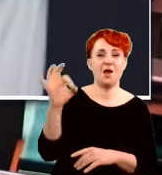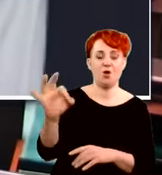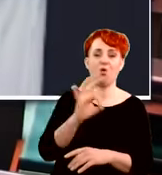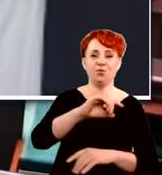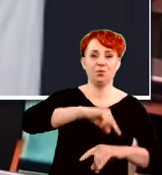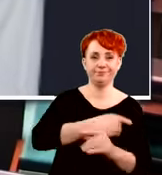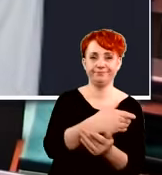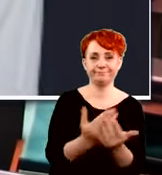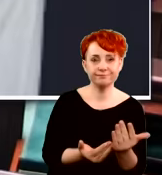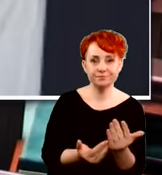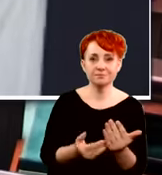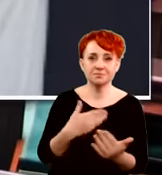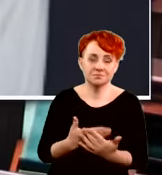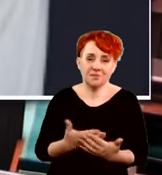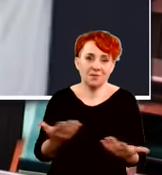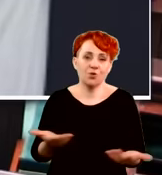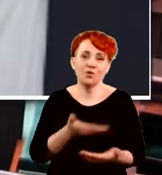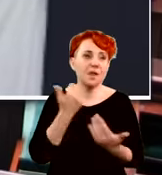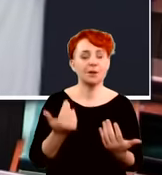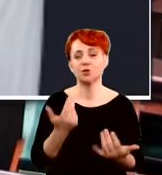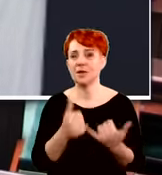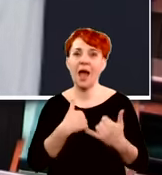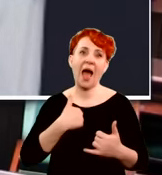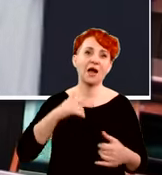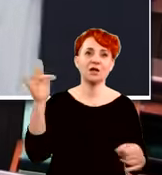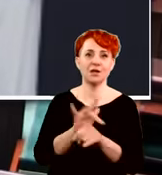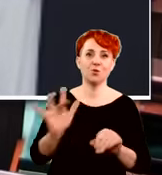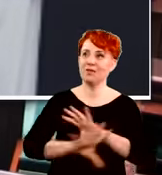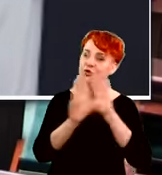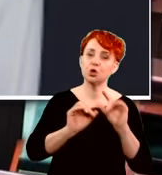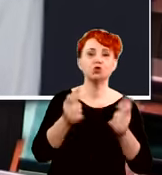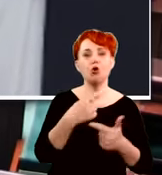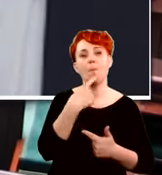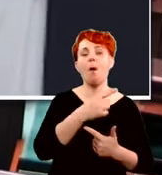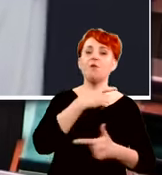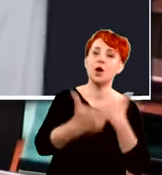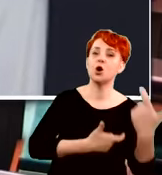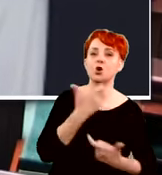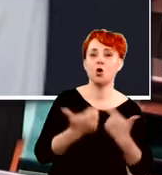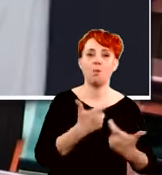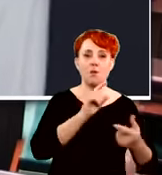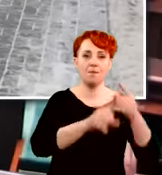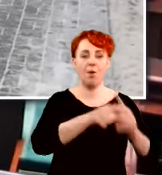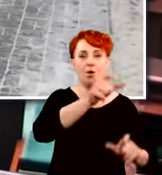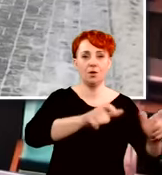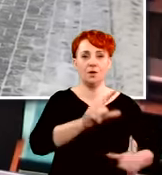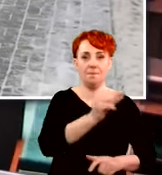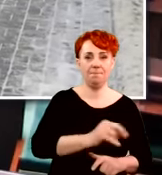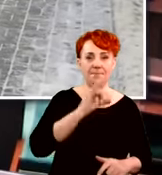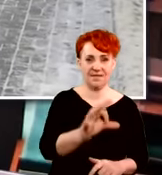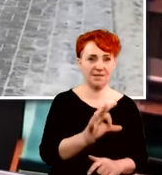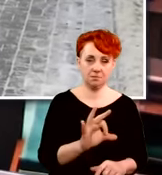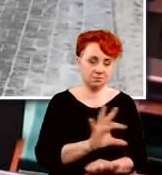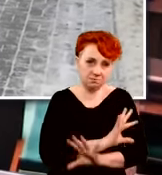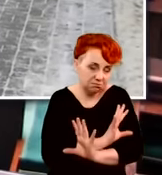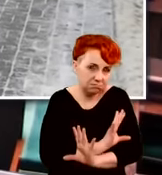krajowego, ponieważ to nie jest na tej zasadzie, że ja krytykuję wszystkie wypowiedzi czy wszystkie działania polityków Prawa i Sprawiedliwości. Też